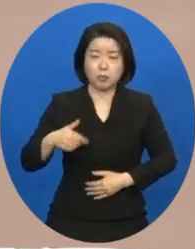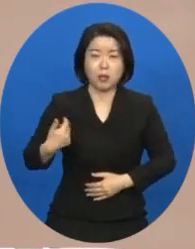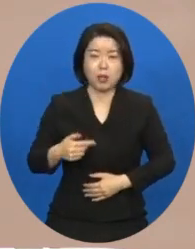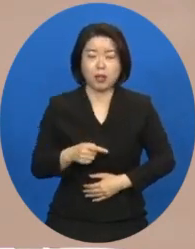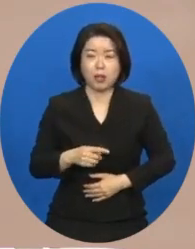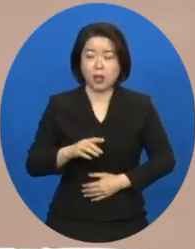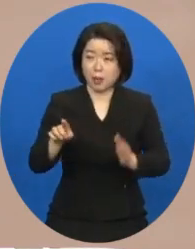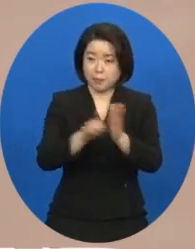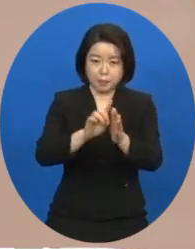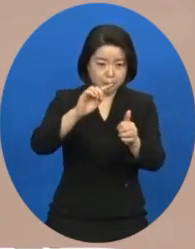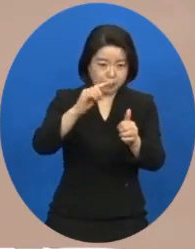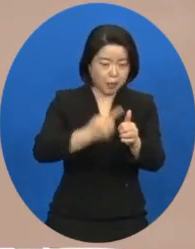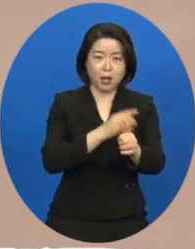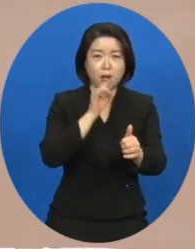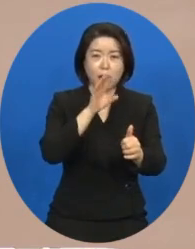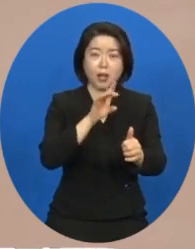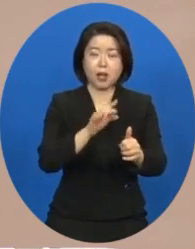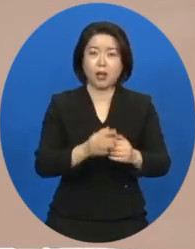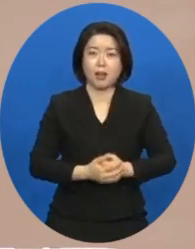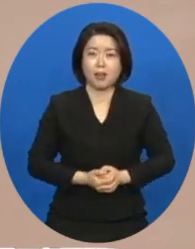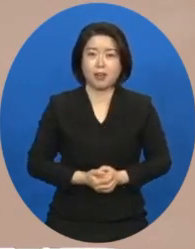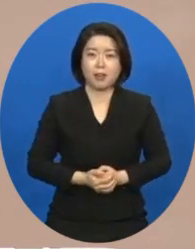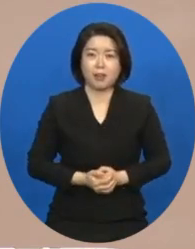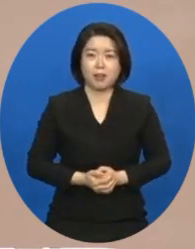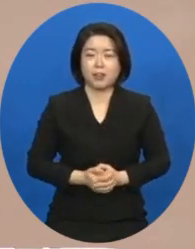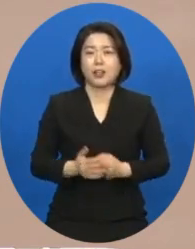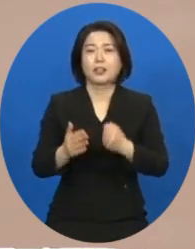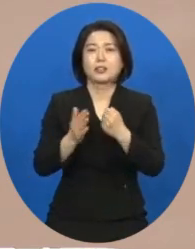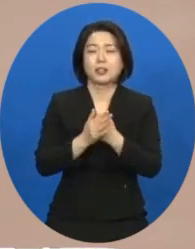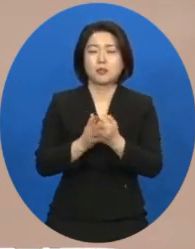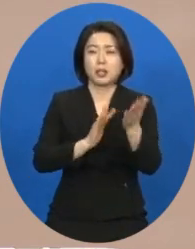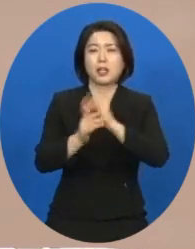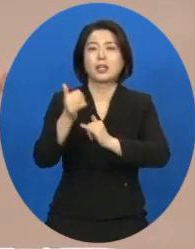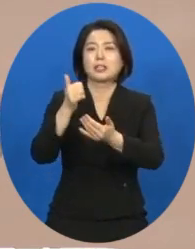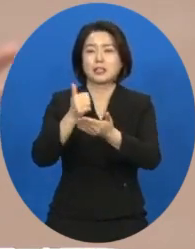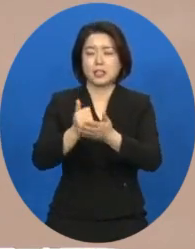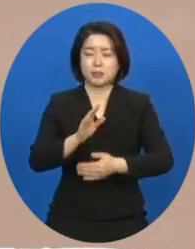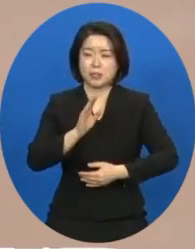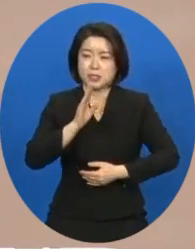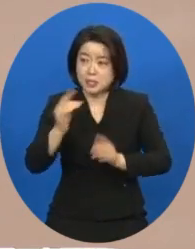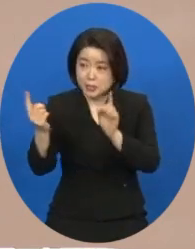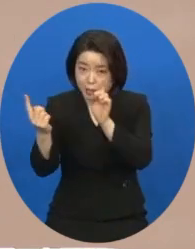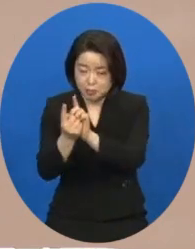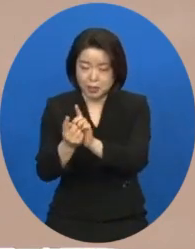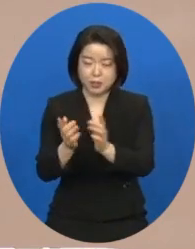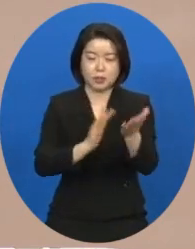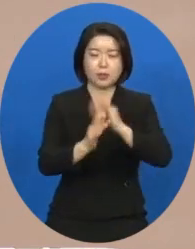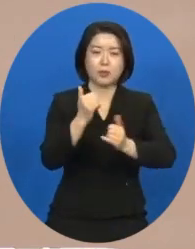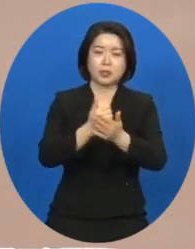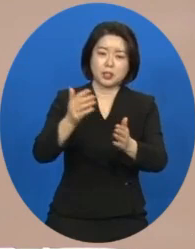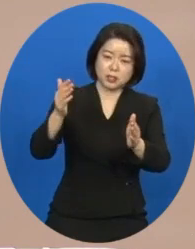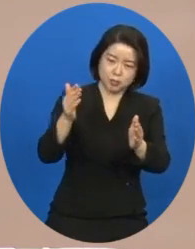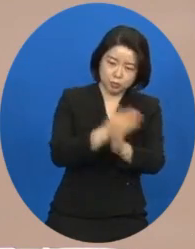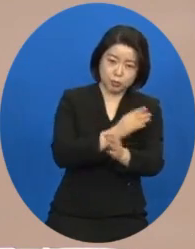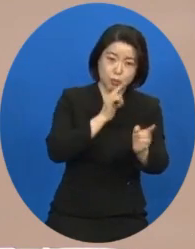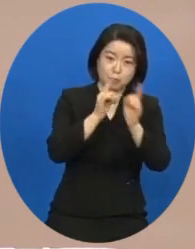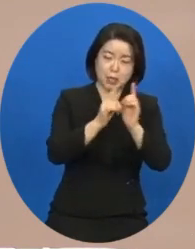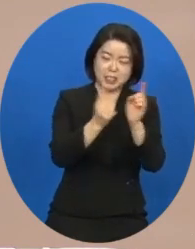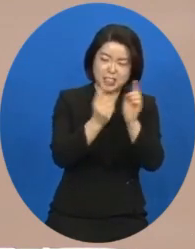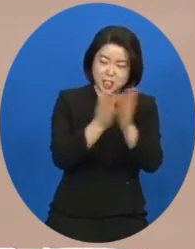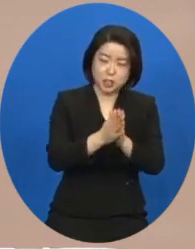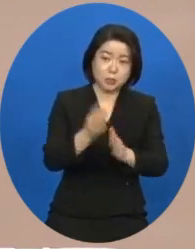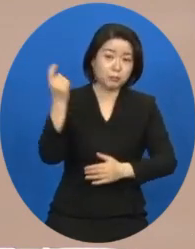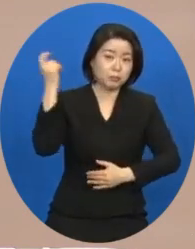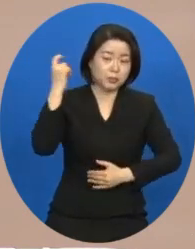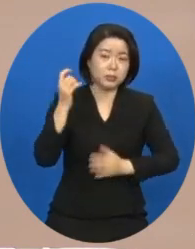않고. 그러니 예수님을 진짜 실제로 만났고 예수님으로부터 말씀을 들은 사람이